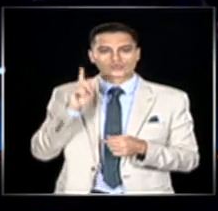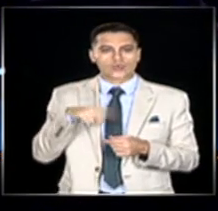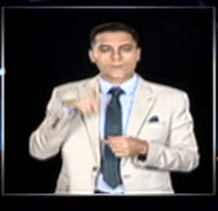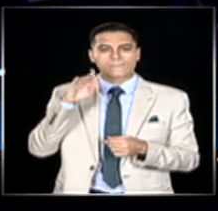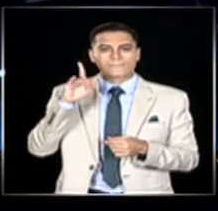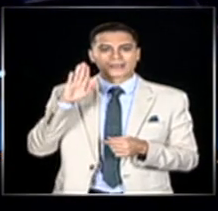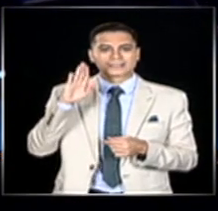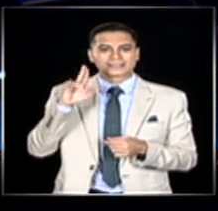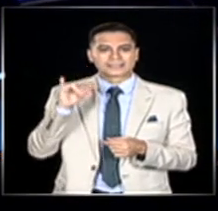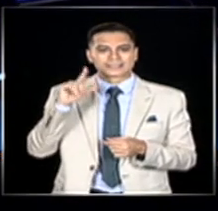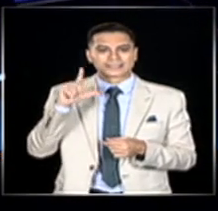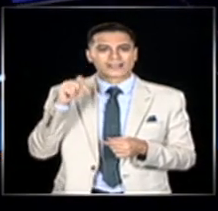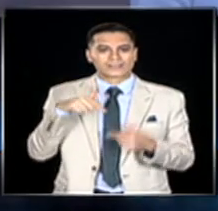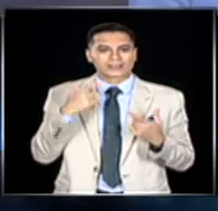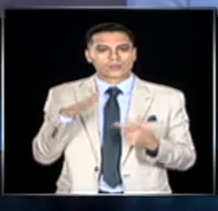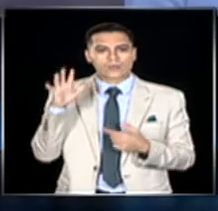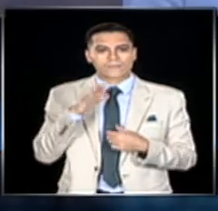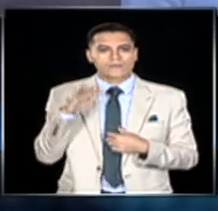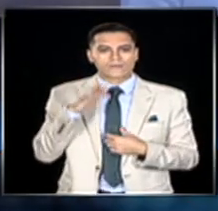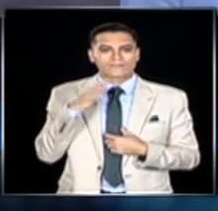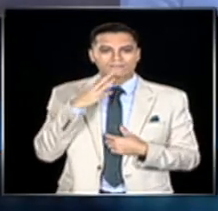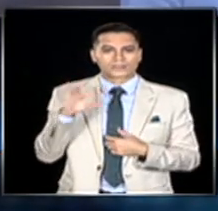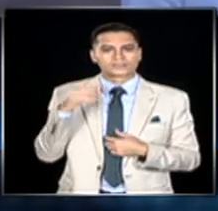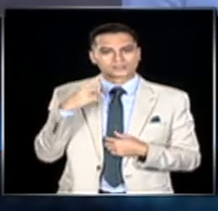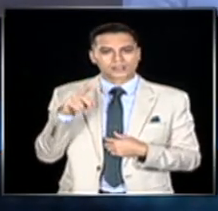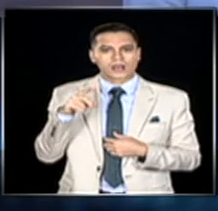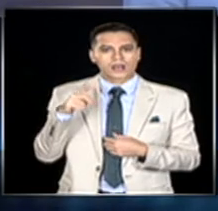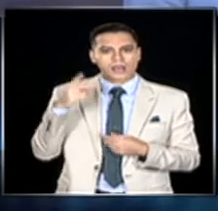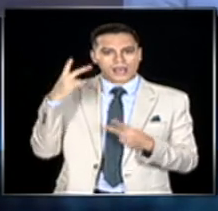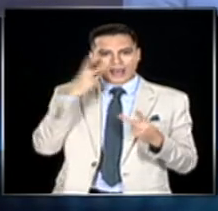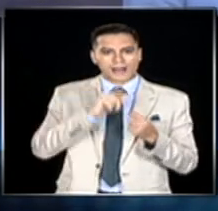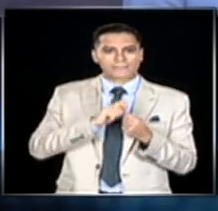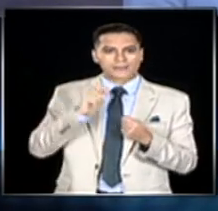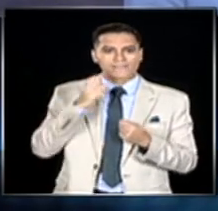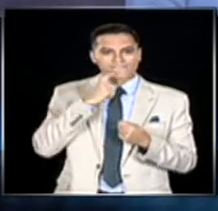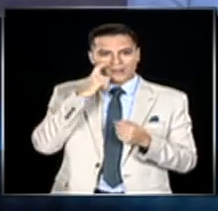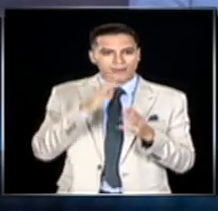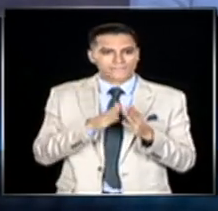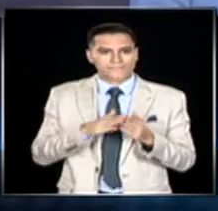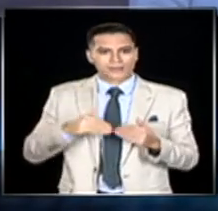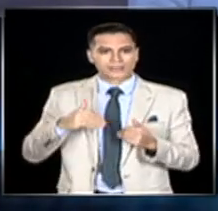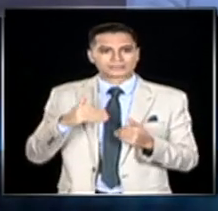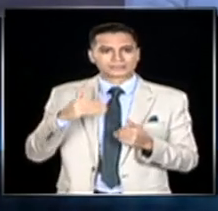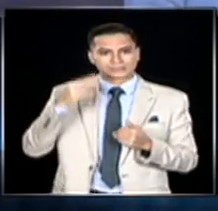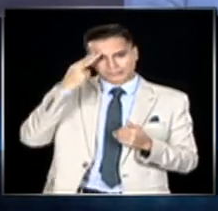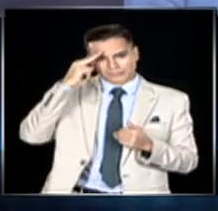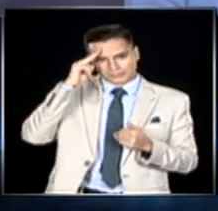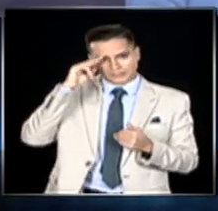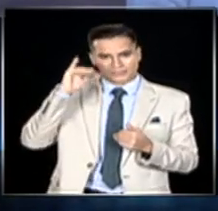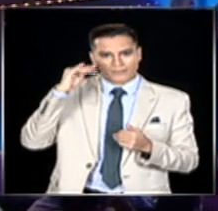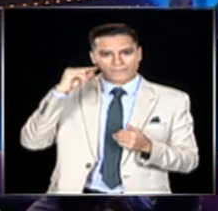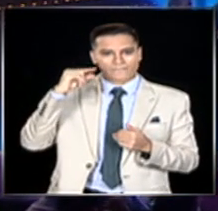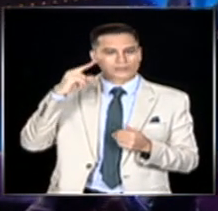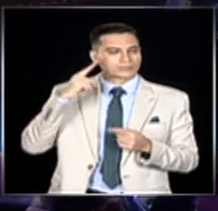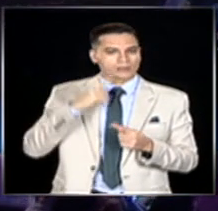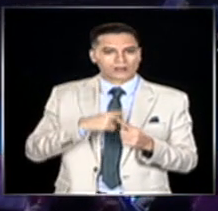العيد الوطني لأحدى الدول الأوروبية، فما هي؟ فرنسا. صح. حلم بعيد هي أغنية الفنان مصري، فمن هو؟ محمد فؤاد.